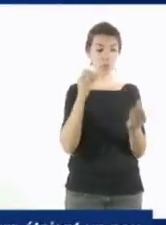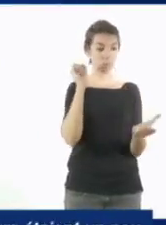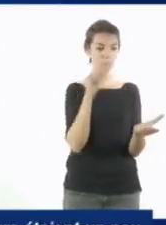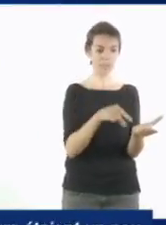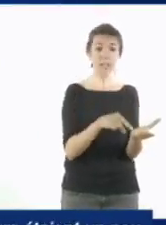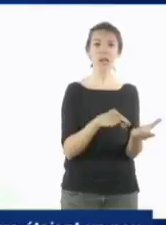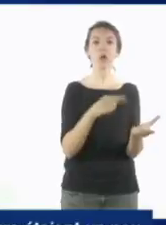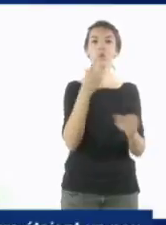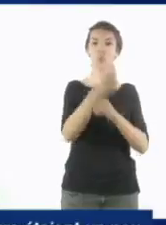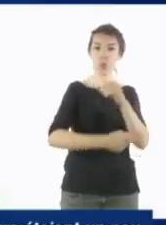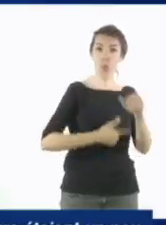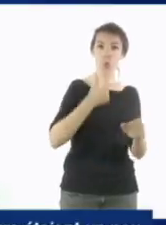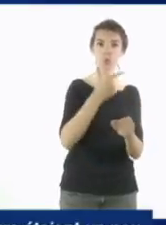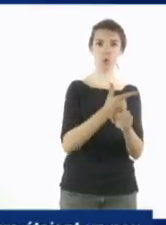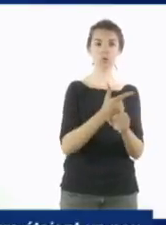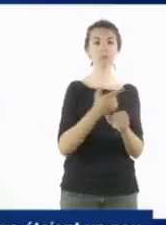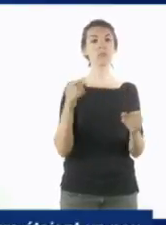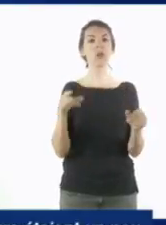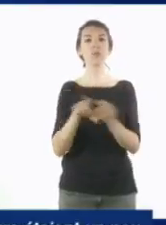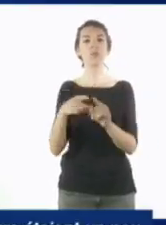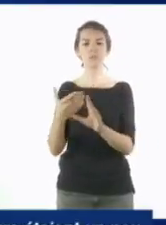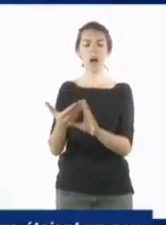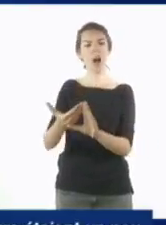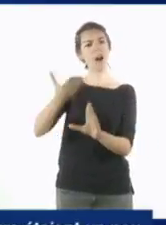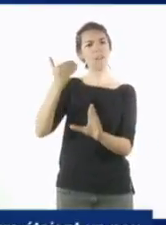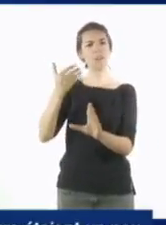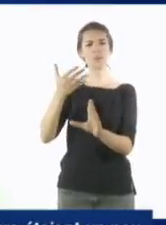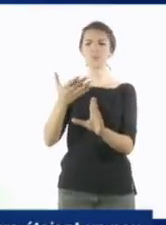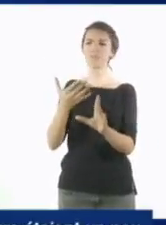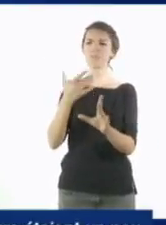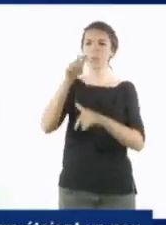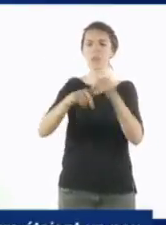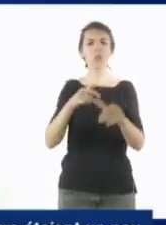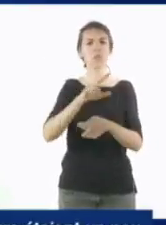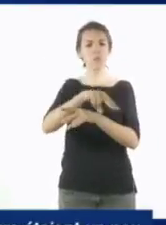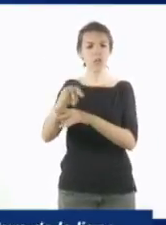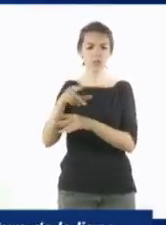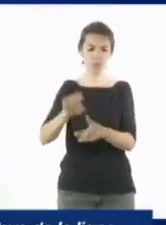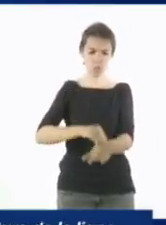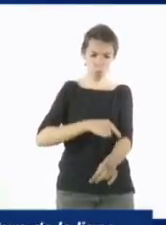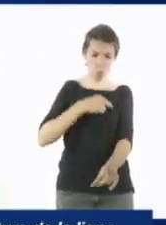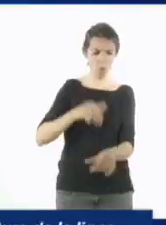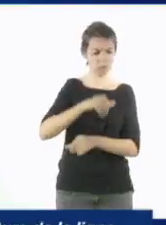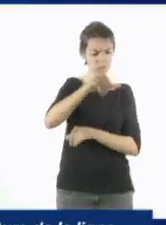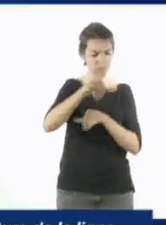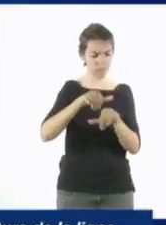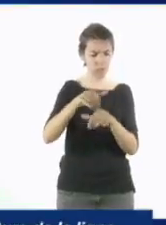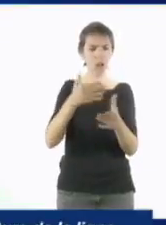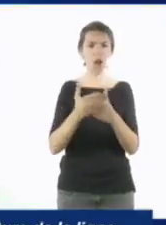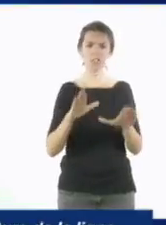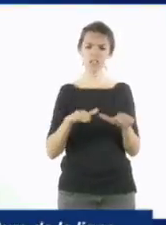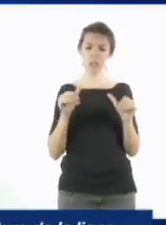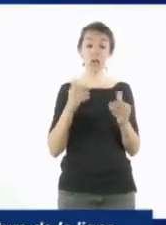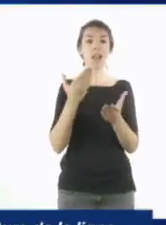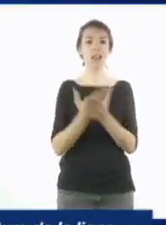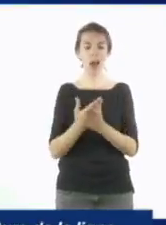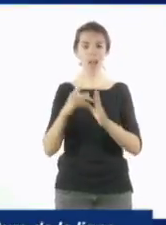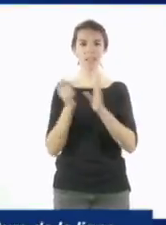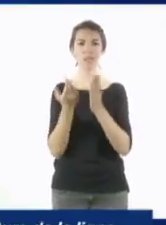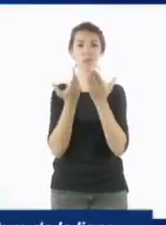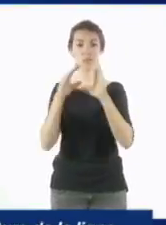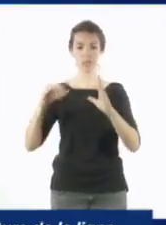C'est vrai qu'à l'époque, les voyageurs étaient un peu dissuadés par le fait que le voyage était plus long. Maintenant, on remarque avec l'ouverture de la